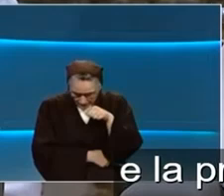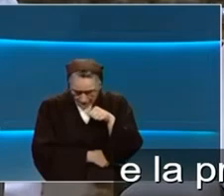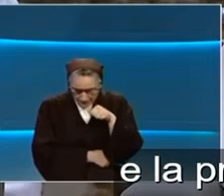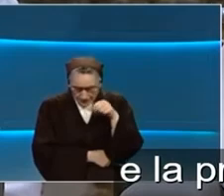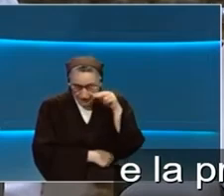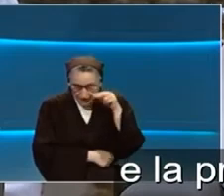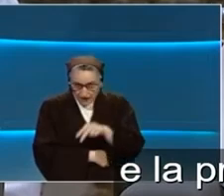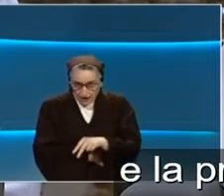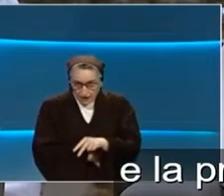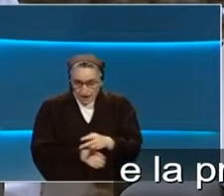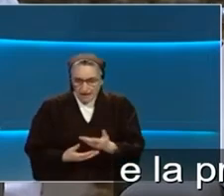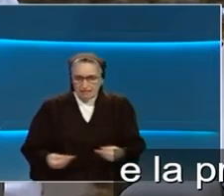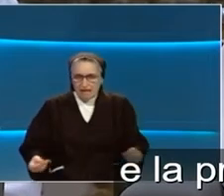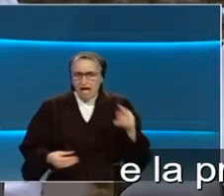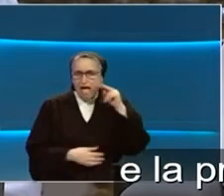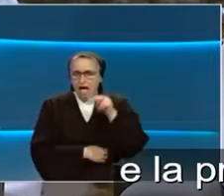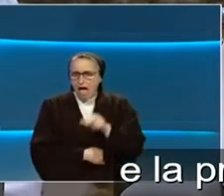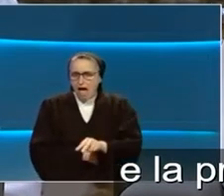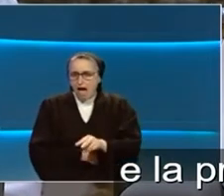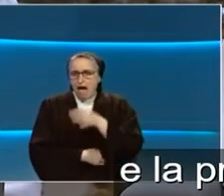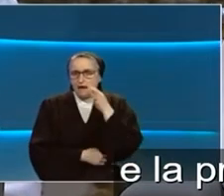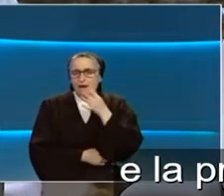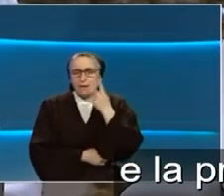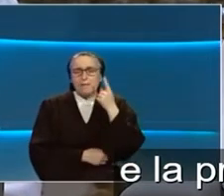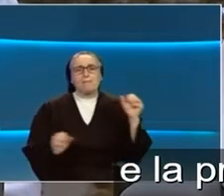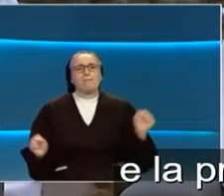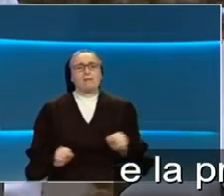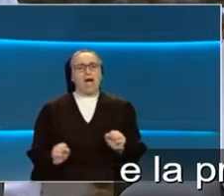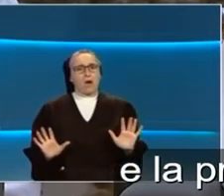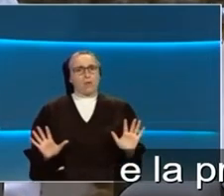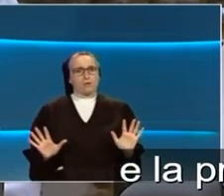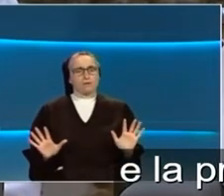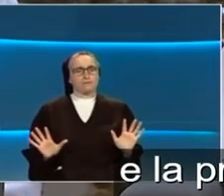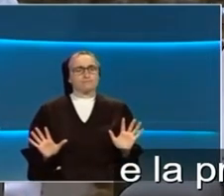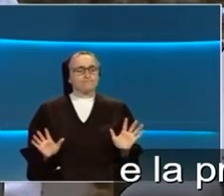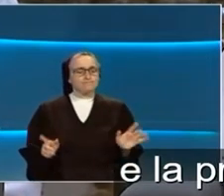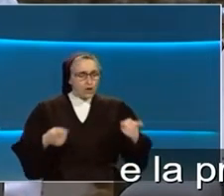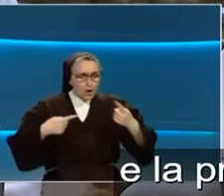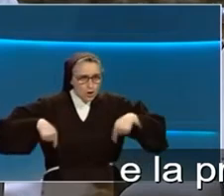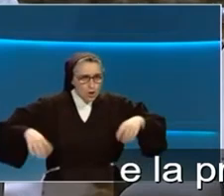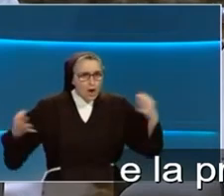번째 반응은 얼굴을 땅으로 숙이는 것이었습니다.